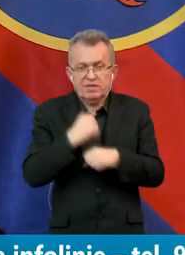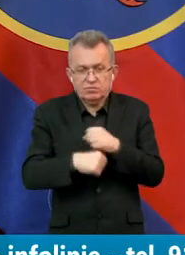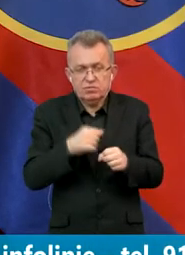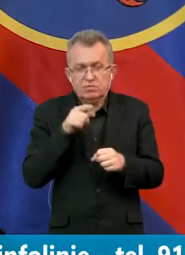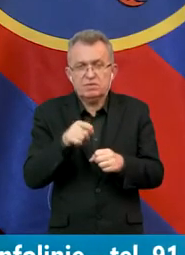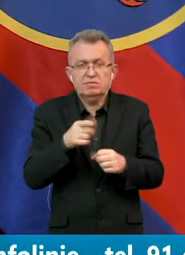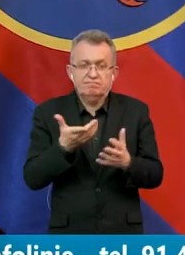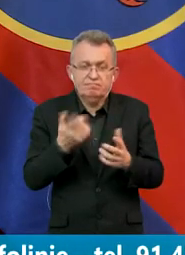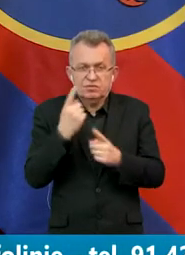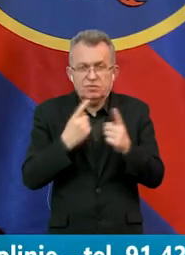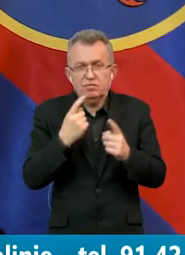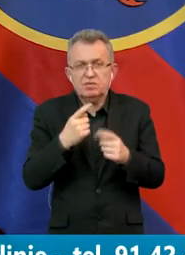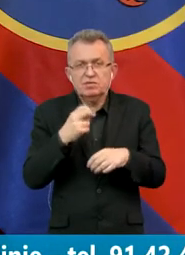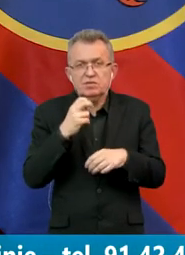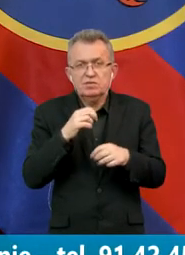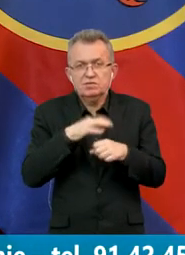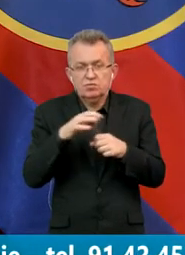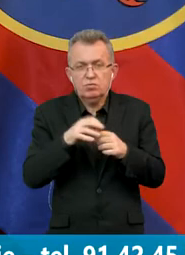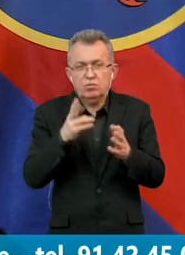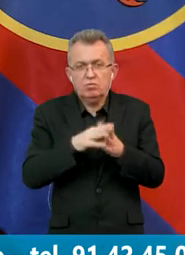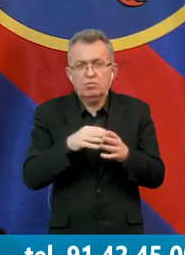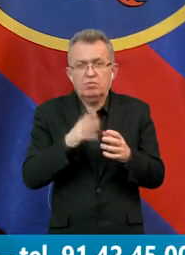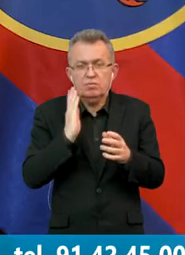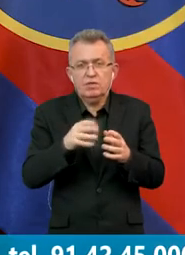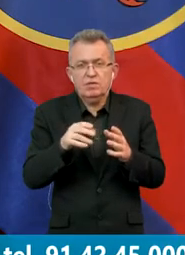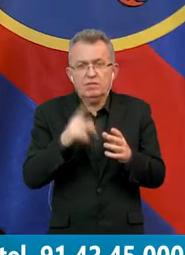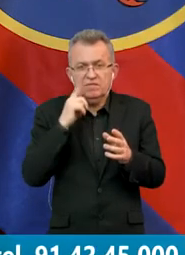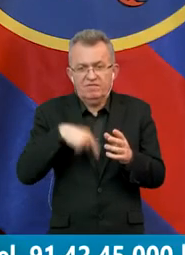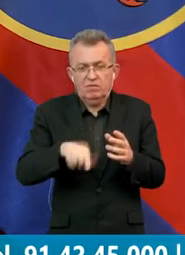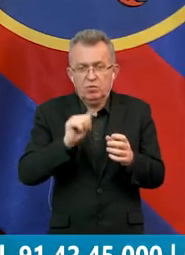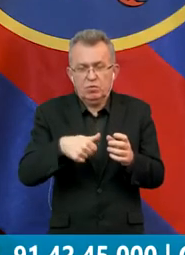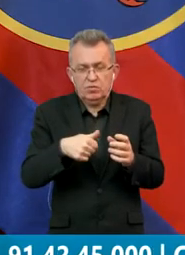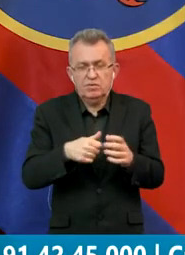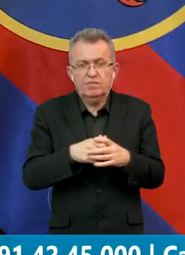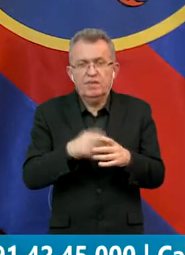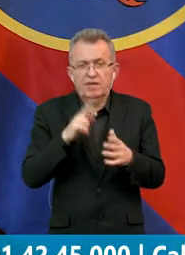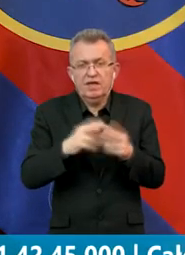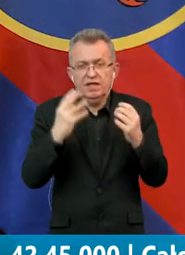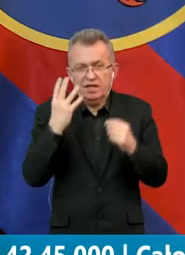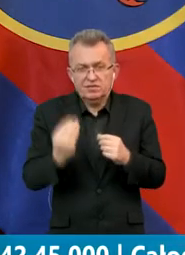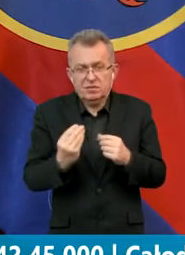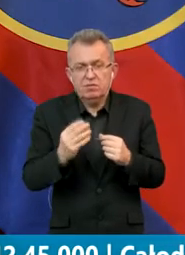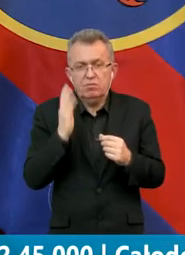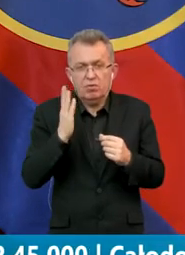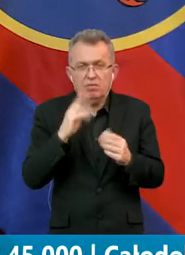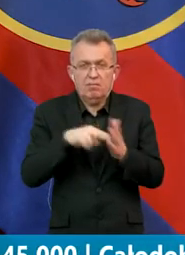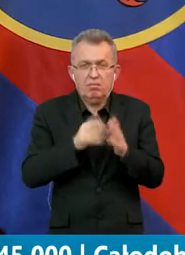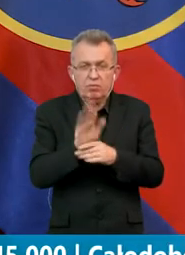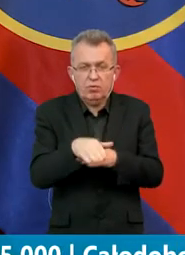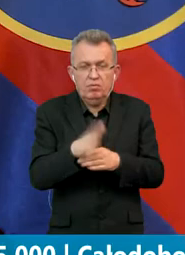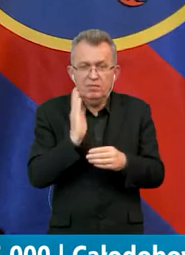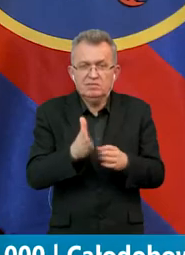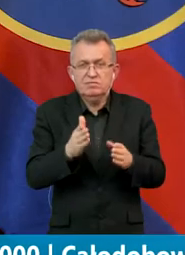Po pierwsze studium, które uchwalimy, mam nadzieję, w tym roku, na jesieni, potem plany, po planach